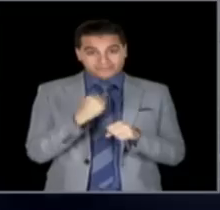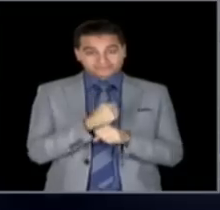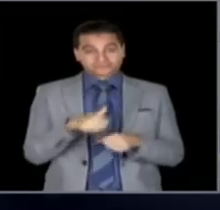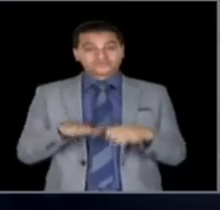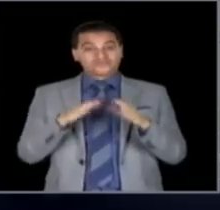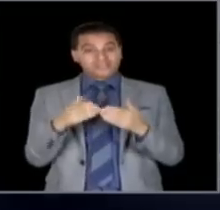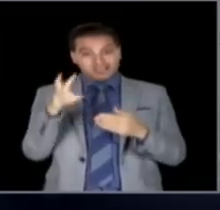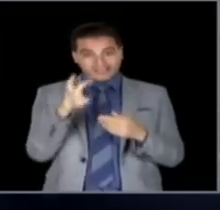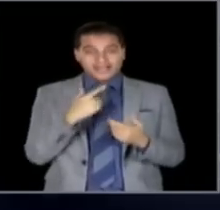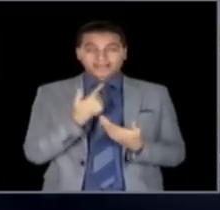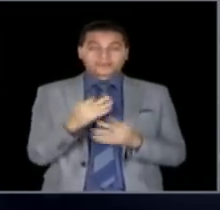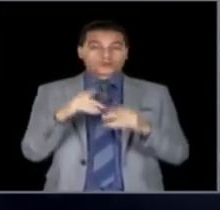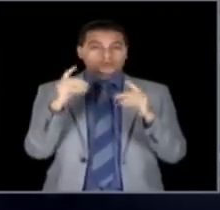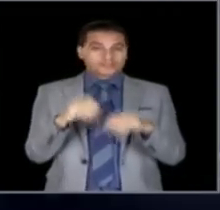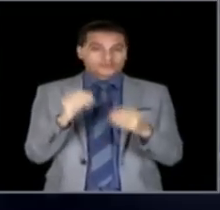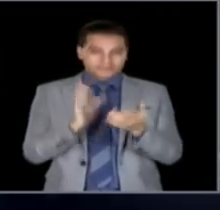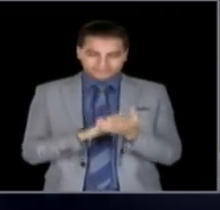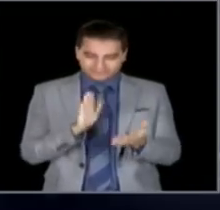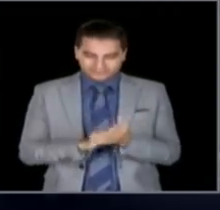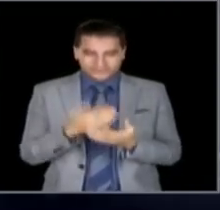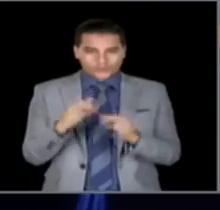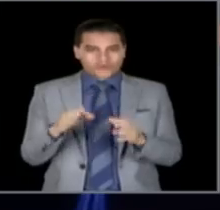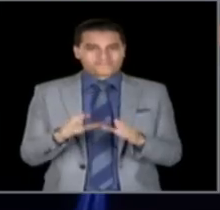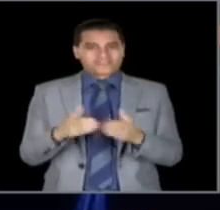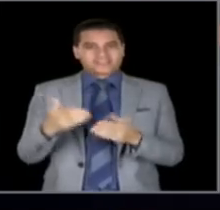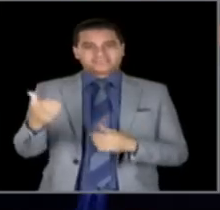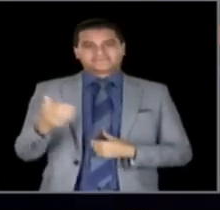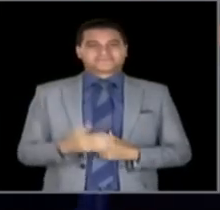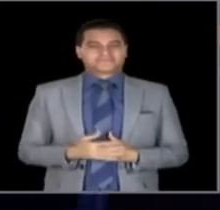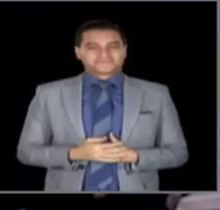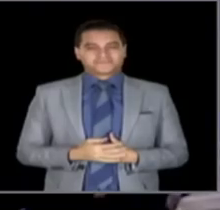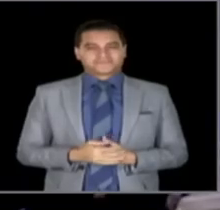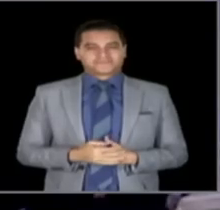فريق النيل بتمنى لكم كل التوفيق، حي كلها فريق النيل.